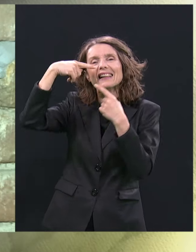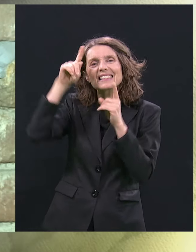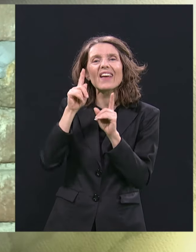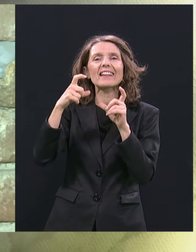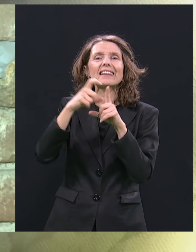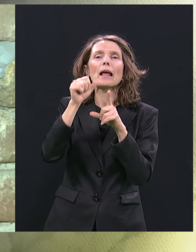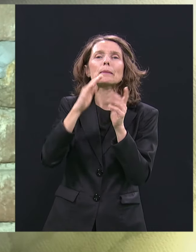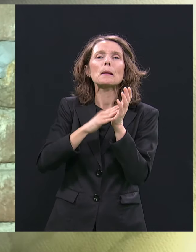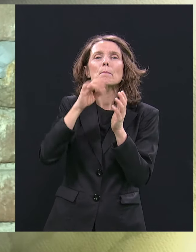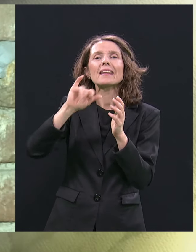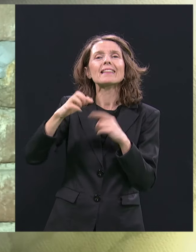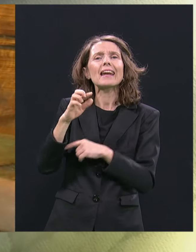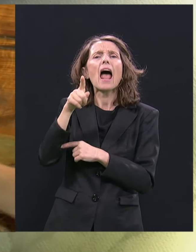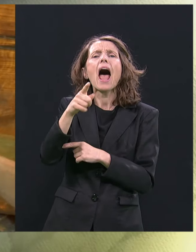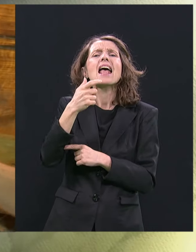ime.